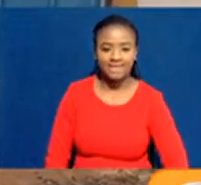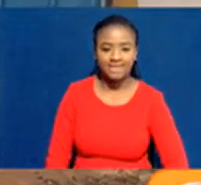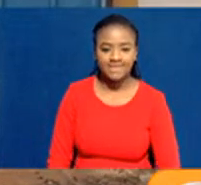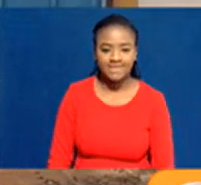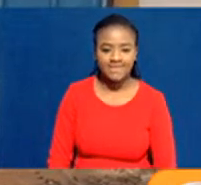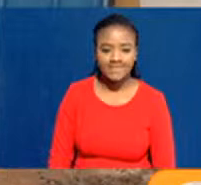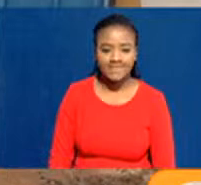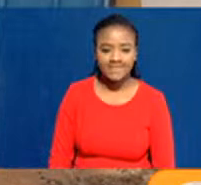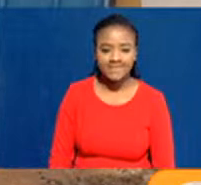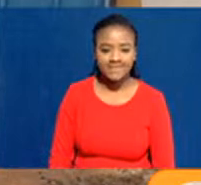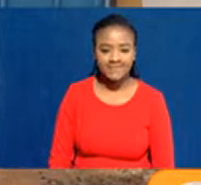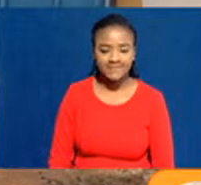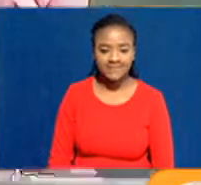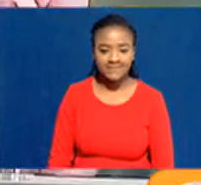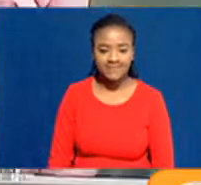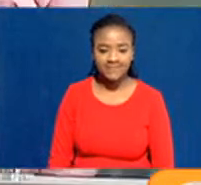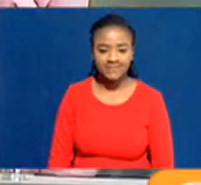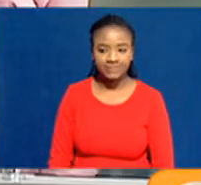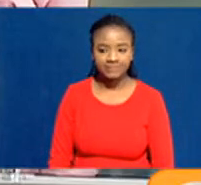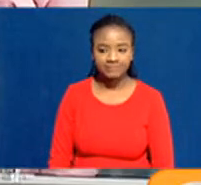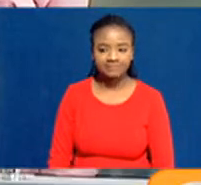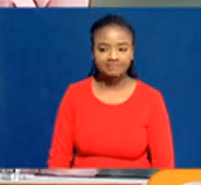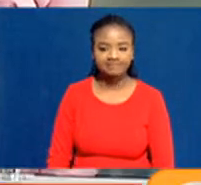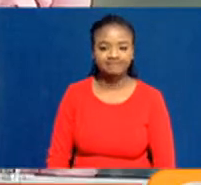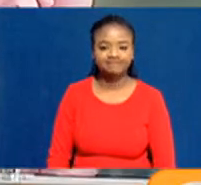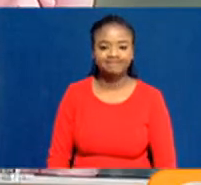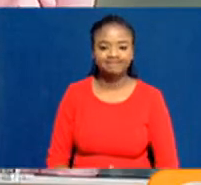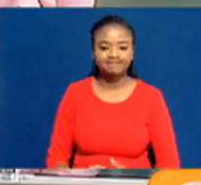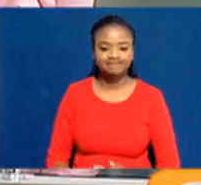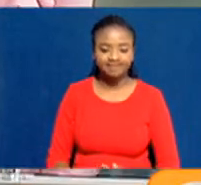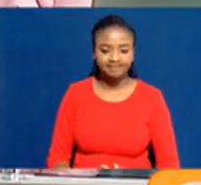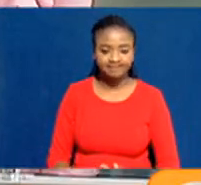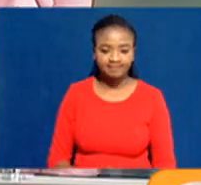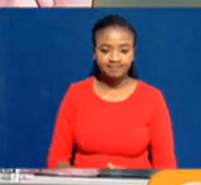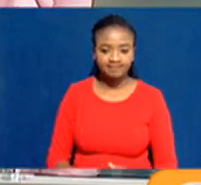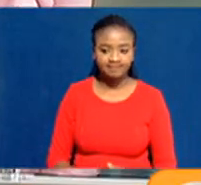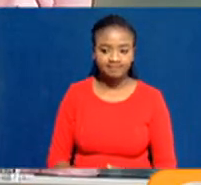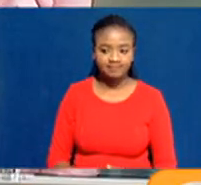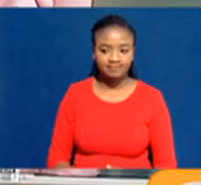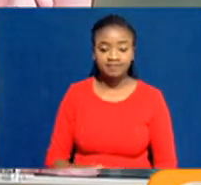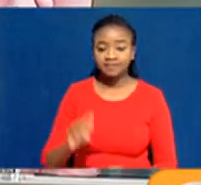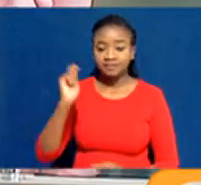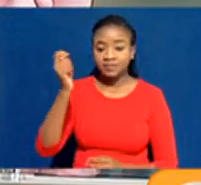kutoka kaunti ya Garissa. Na mbali na mtazamaji ni kwamba Wakenya wengi ambao wamehanga